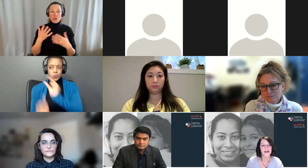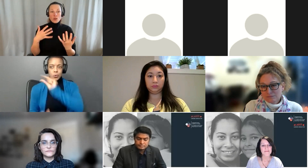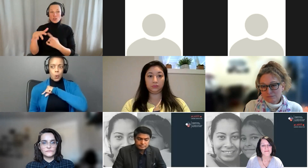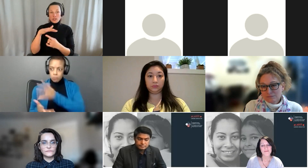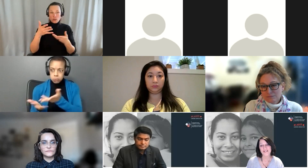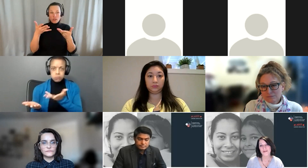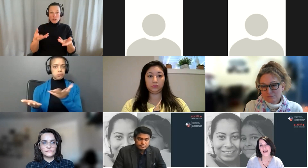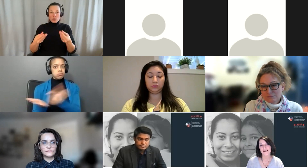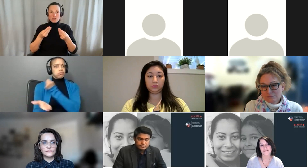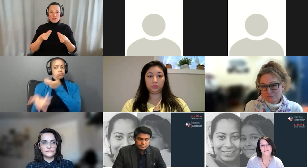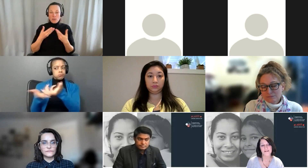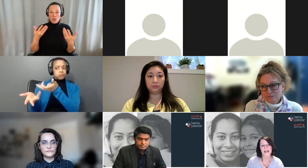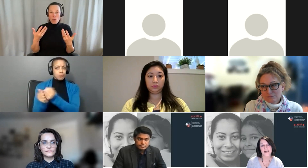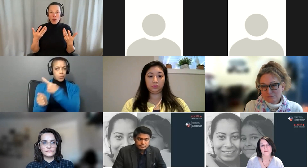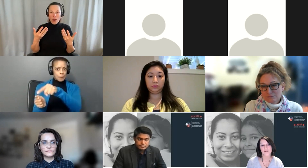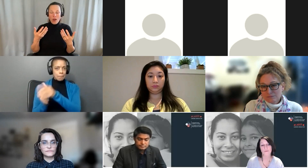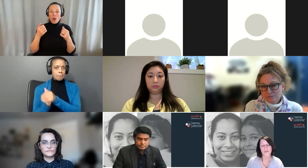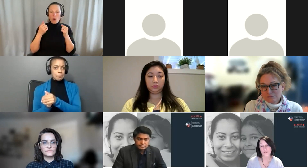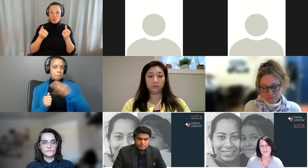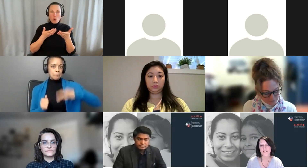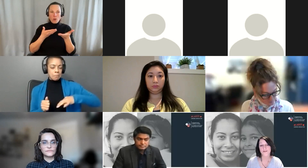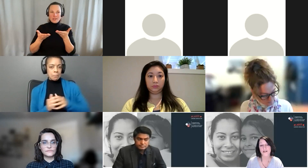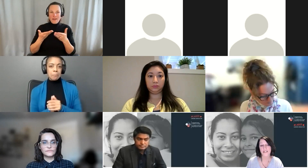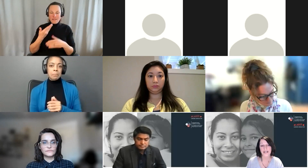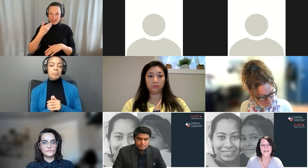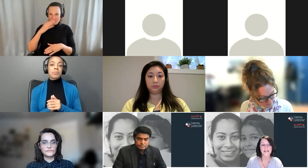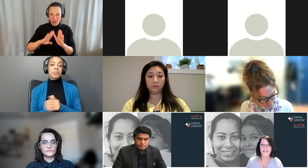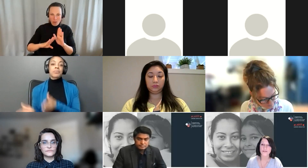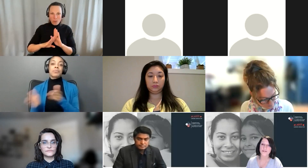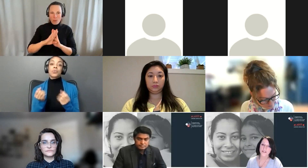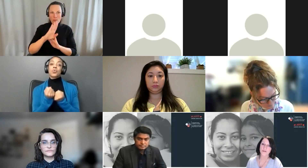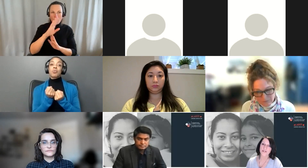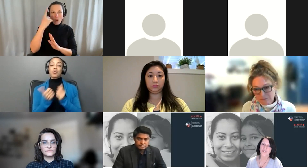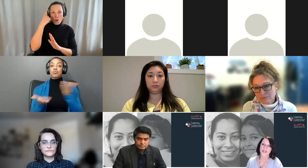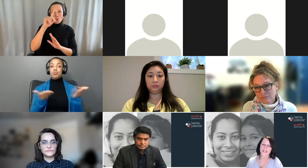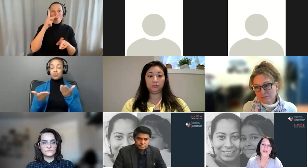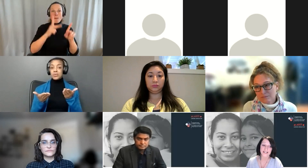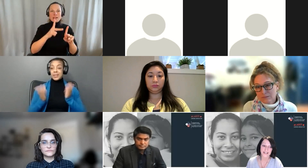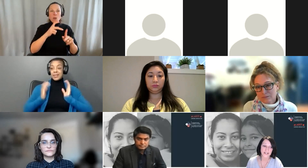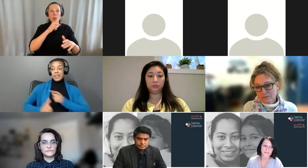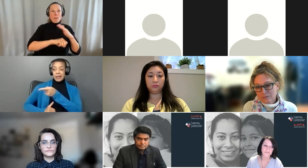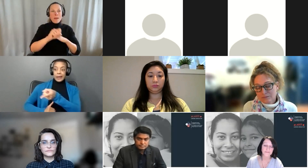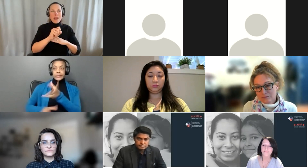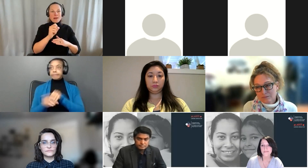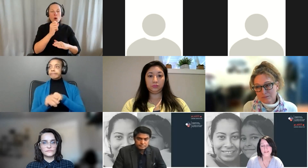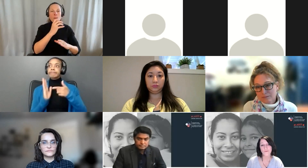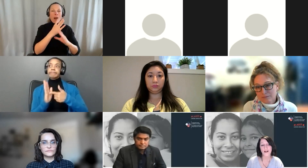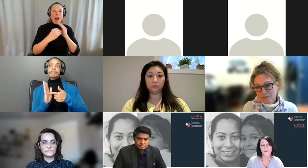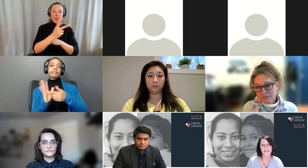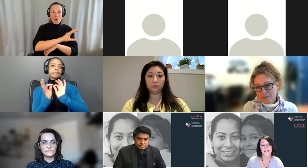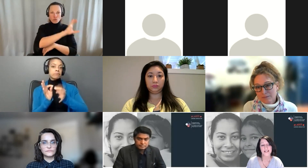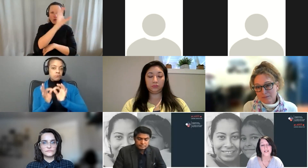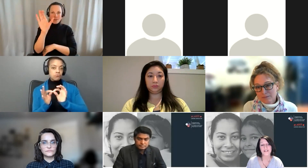et d'améliorer nos services aux communautés nées ailleurs qu'au Canada. Donc, nous donnons des services d'interprétation